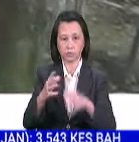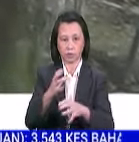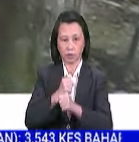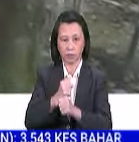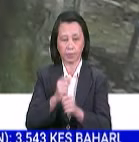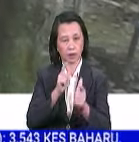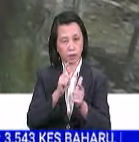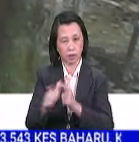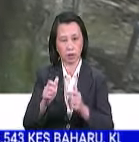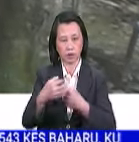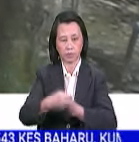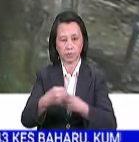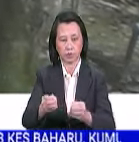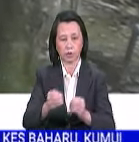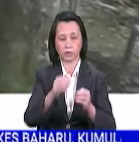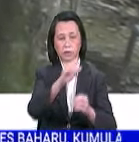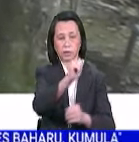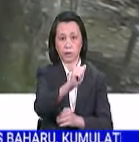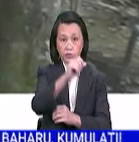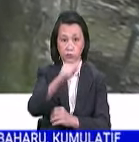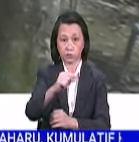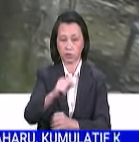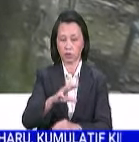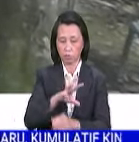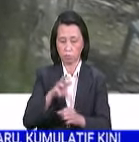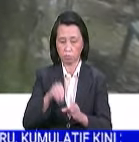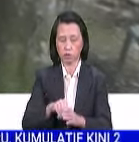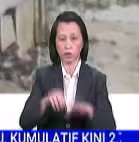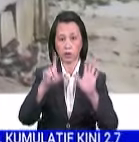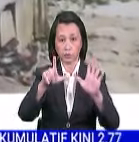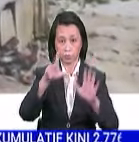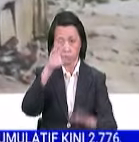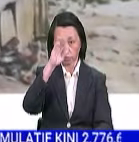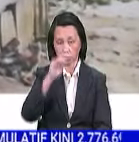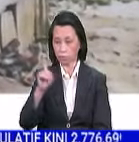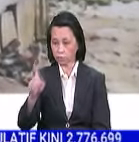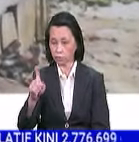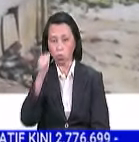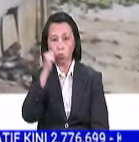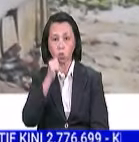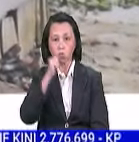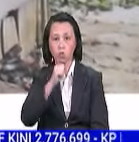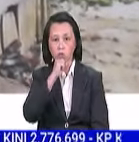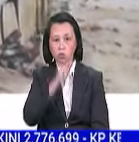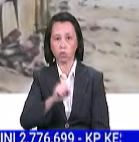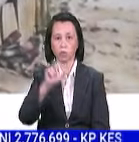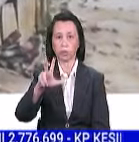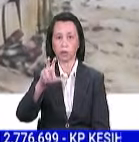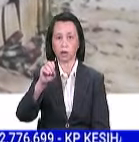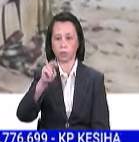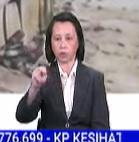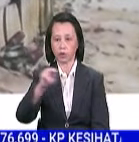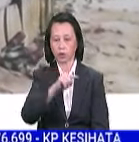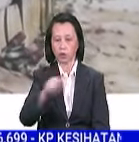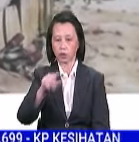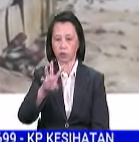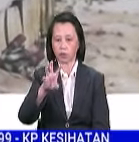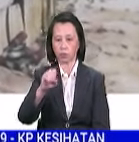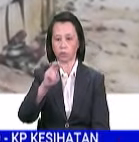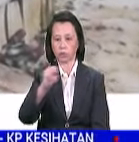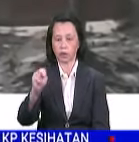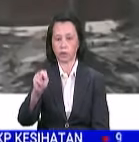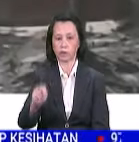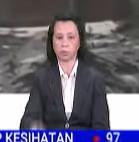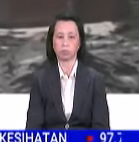mendapat kebenaran pejabat peguam negara. Ia melibatkan 7 lelaki dan seorang wanita berusia 30-an hingga 40-an.